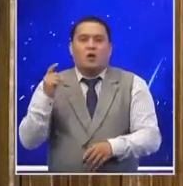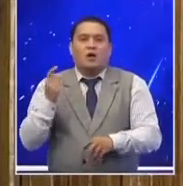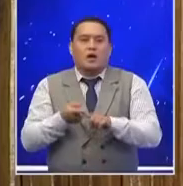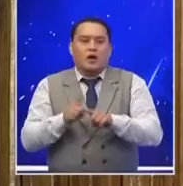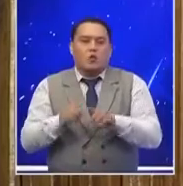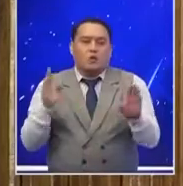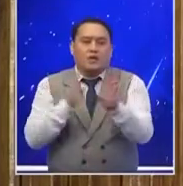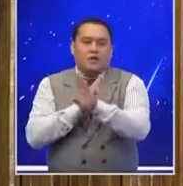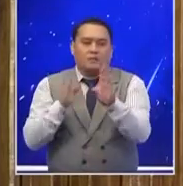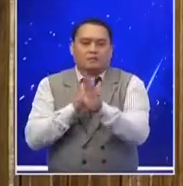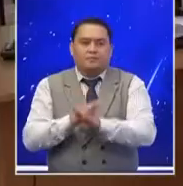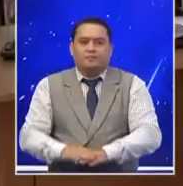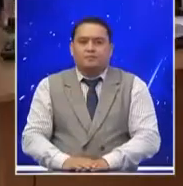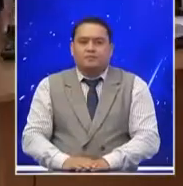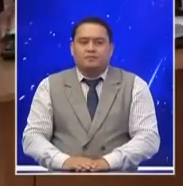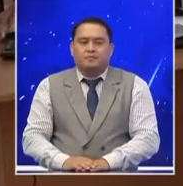страны.